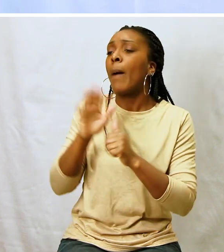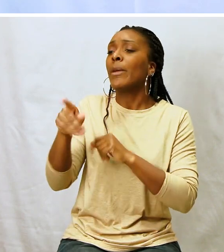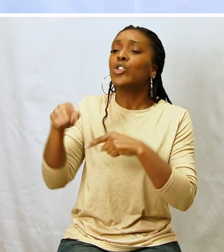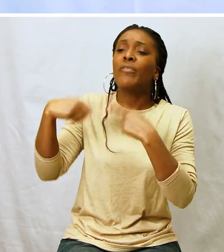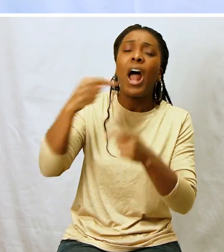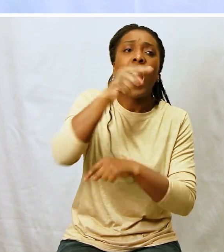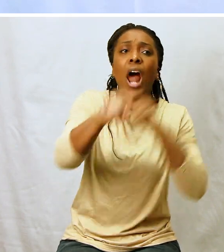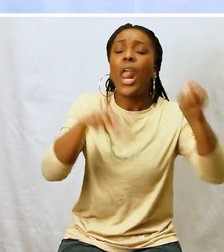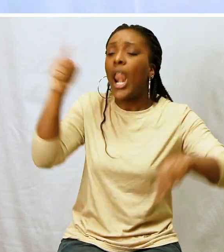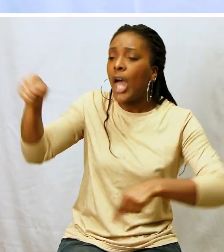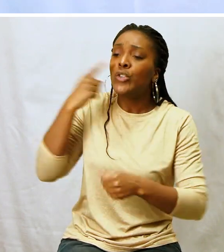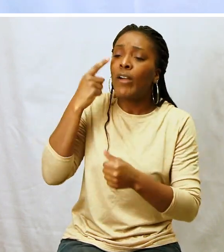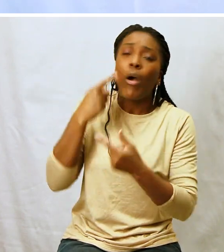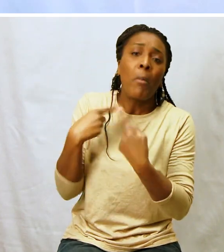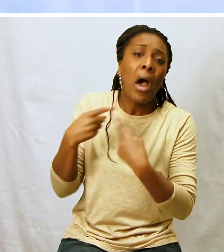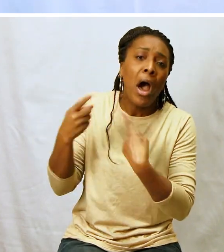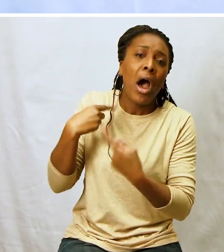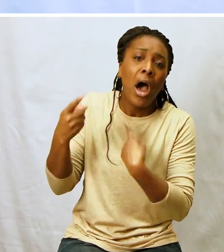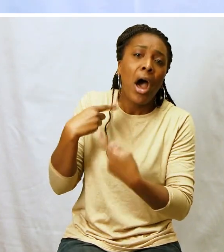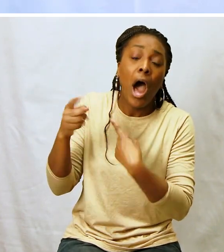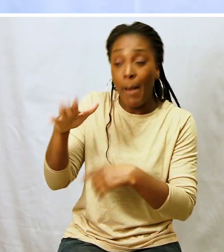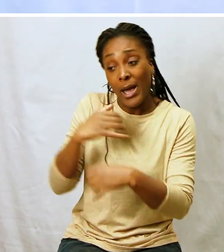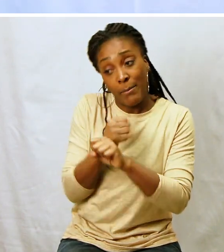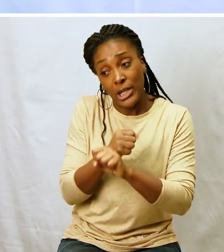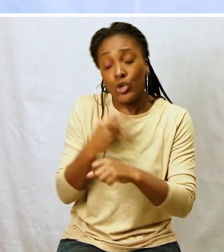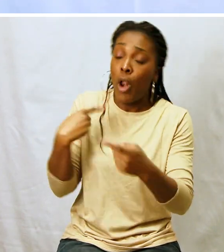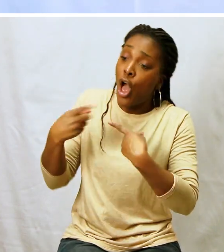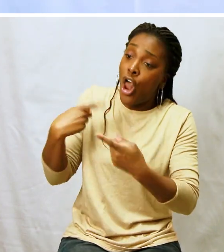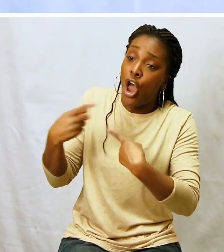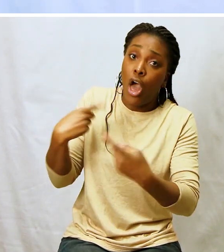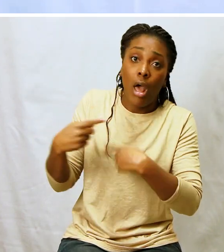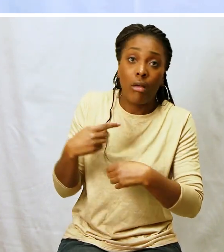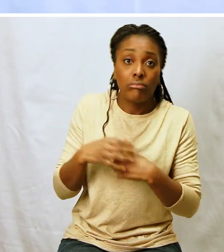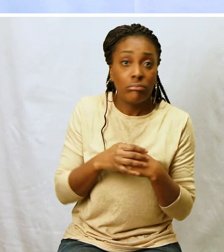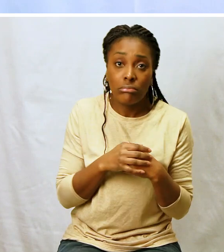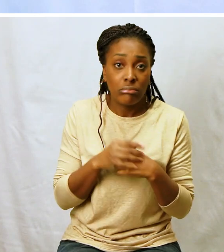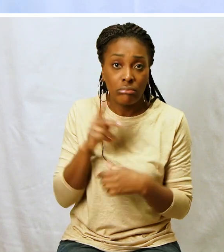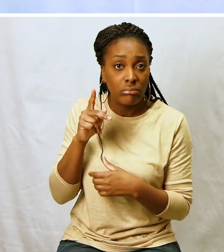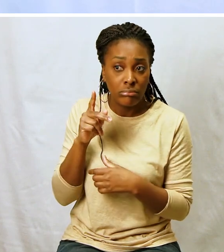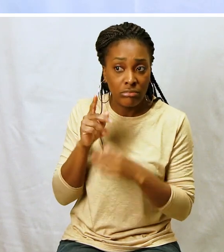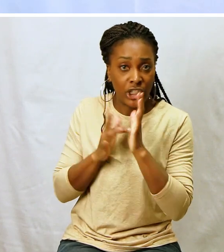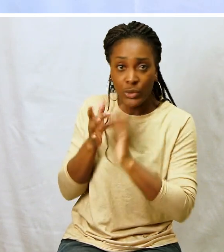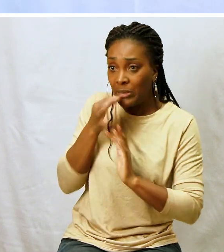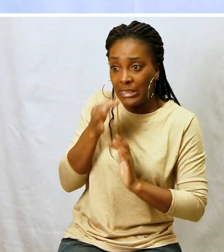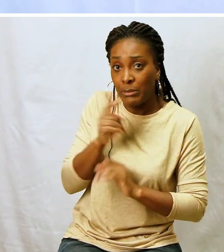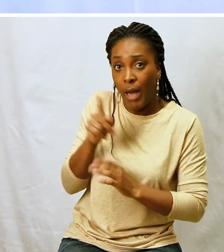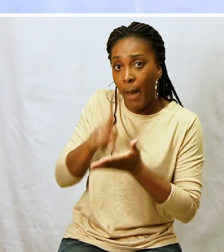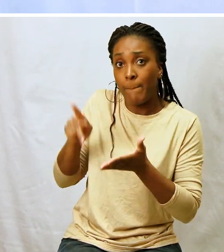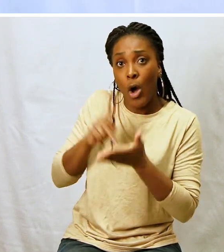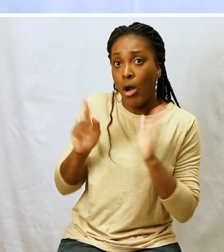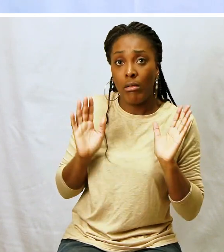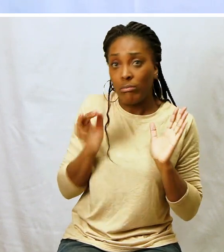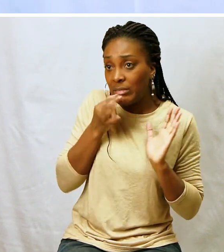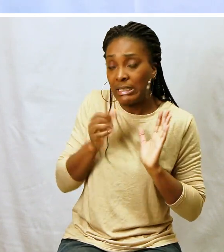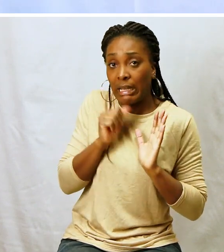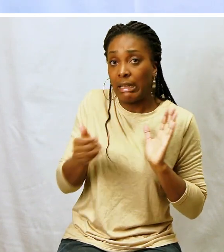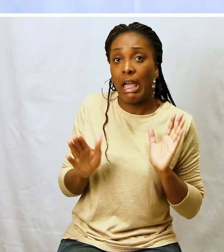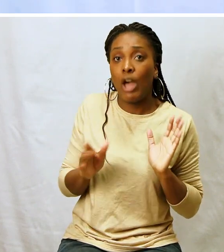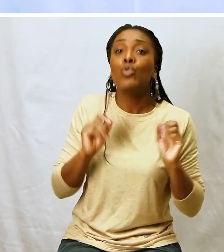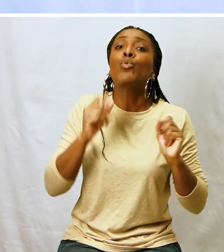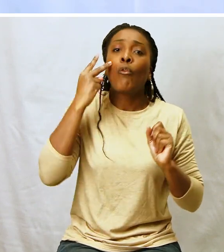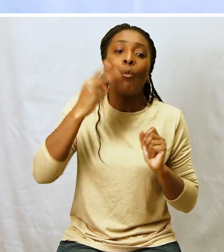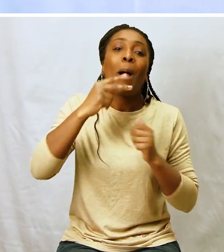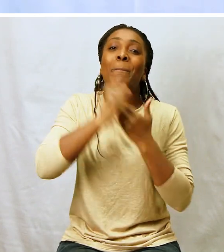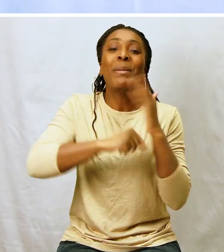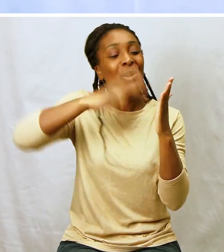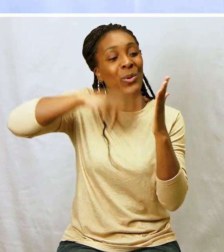Éphèse, je vais t'envoyer ouvrir ça, tu vas aller en prison. Non, il lui dit pas tout le programme, le Seigneur. Nous, on le lit dans la parole, on voit tout le programme qu'il y a eu pour